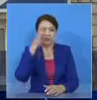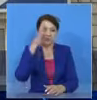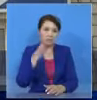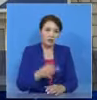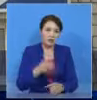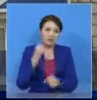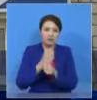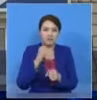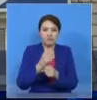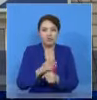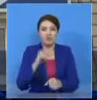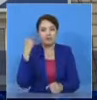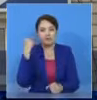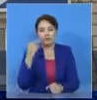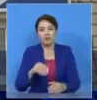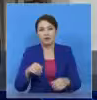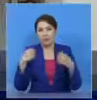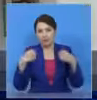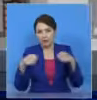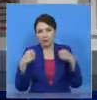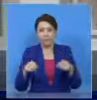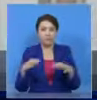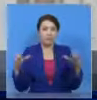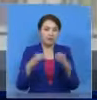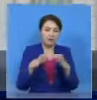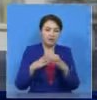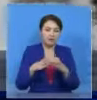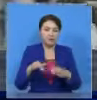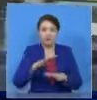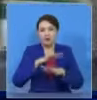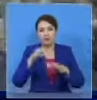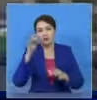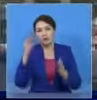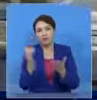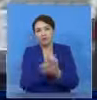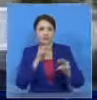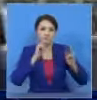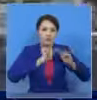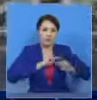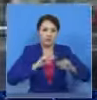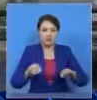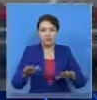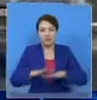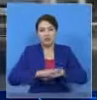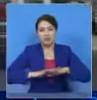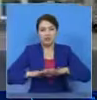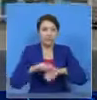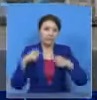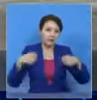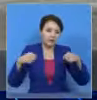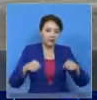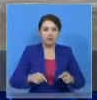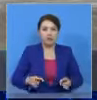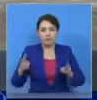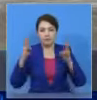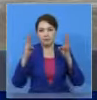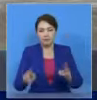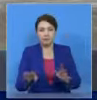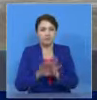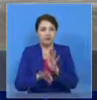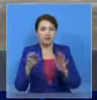и реализации качественной продукции компания которая уже не первый год успешно трудится во благо продовольственной безопасности региона и на этот раз